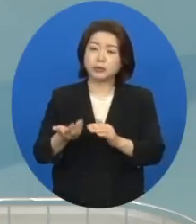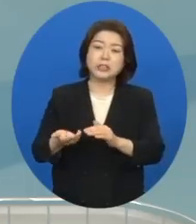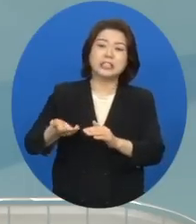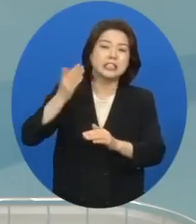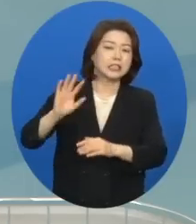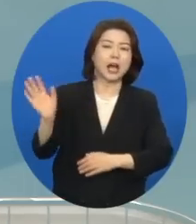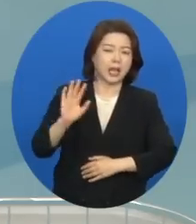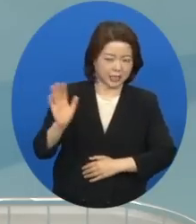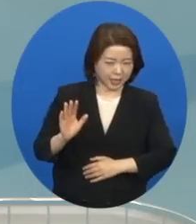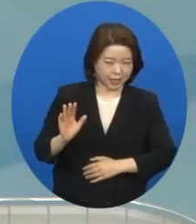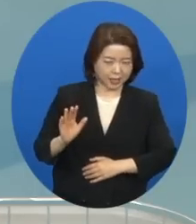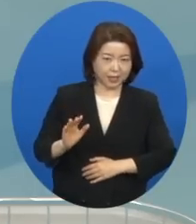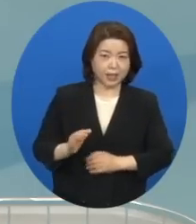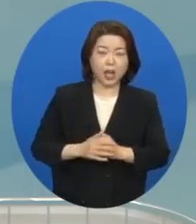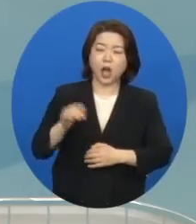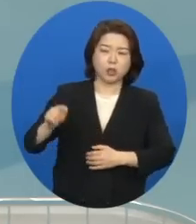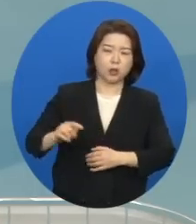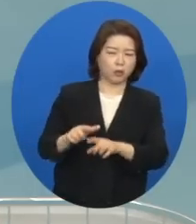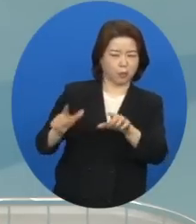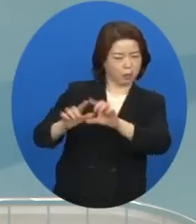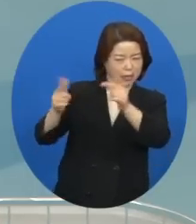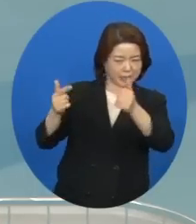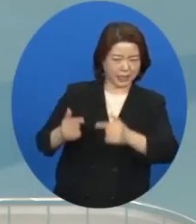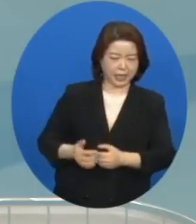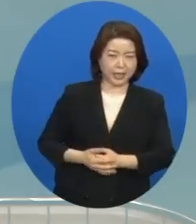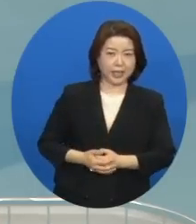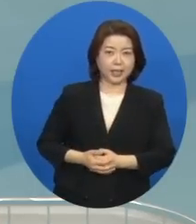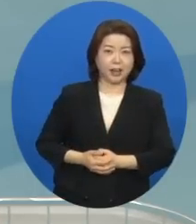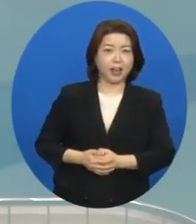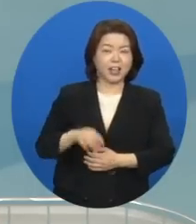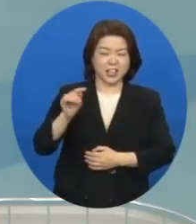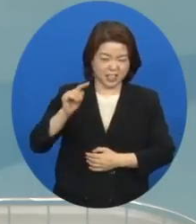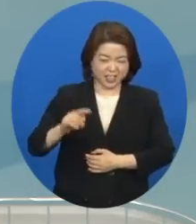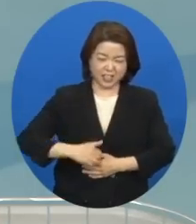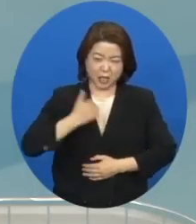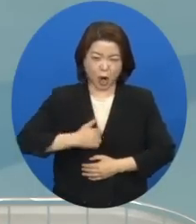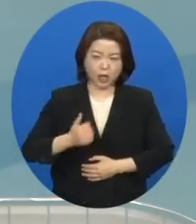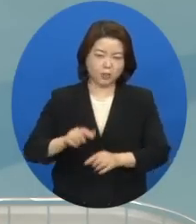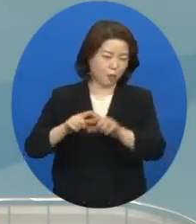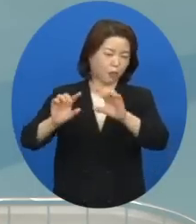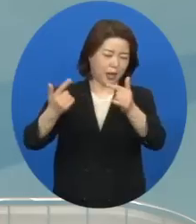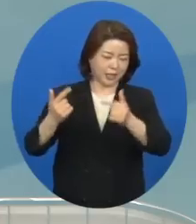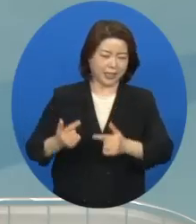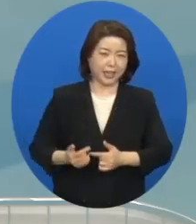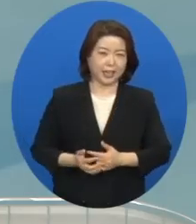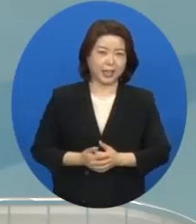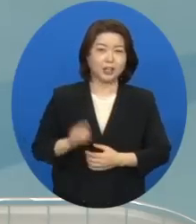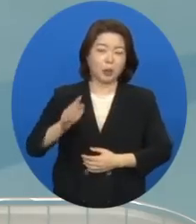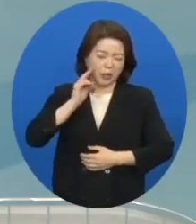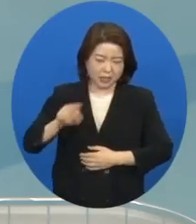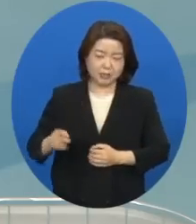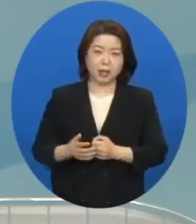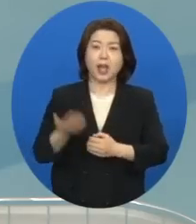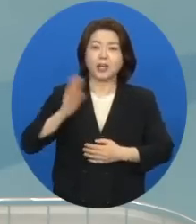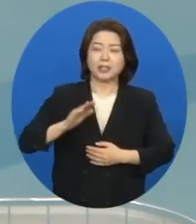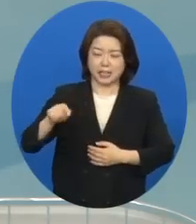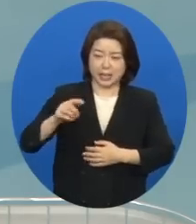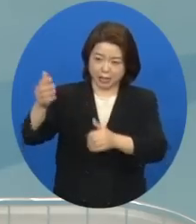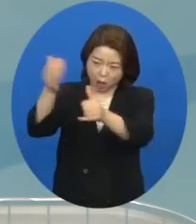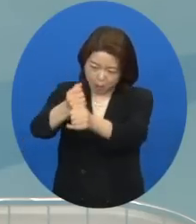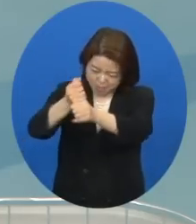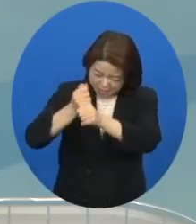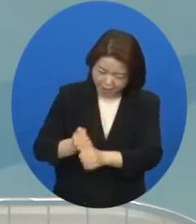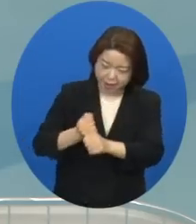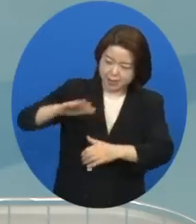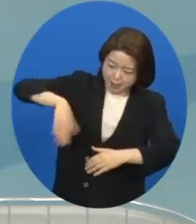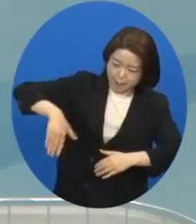거야. 너도 보통 아니야. 내 혈기도 보통 아니야. 근데 내가 너를 딱 옆에 붙잡고